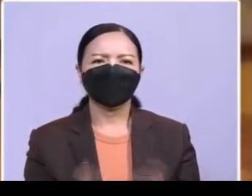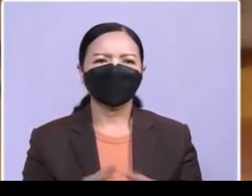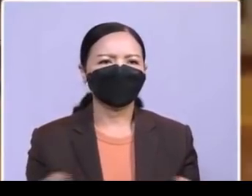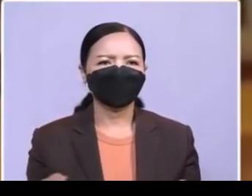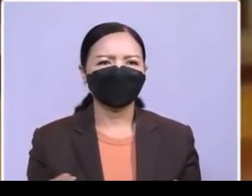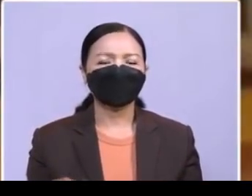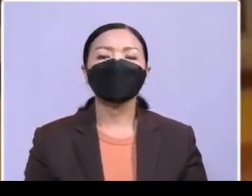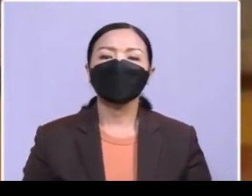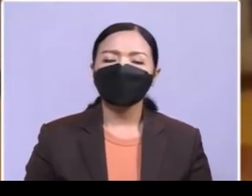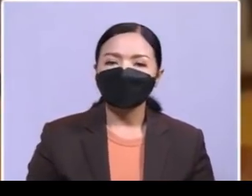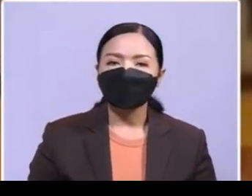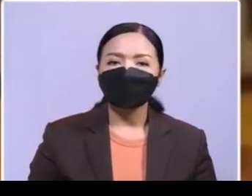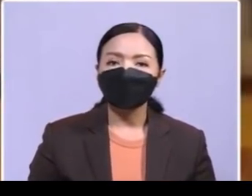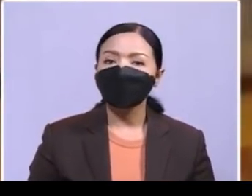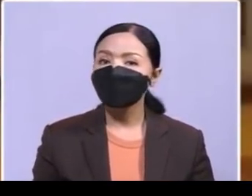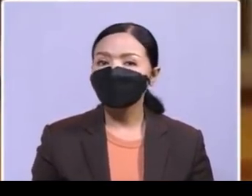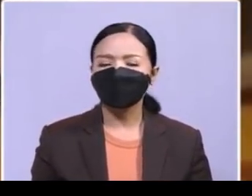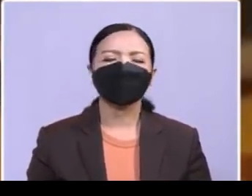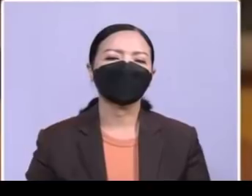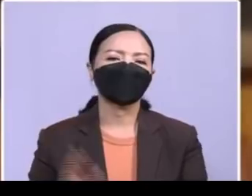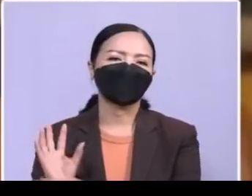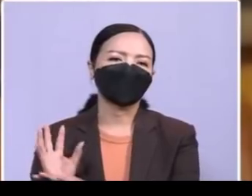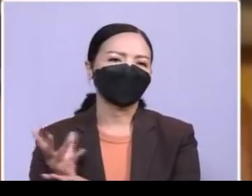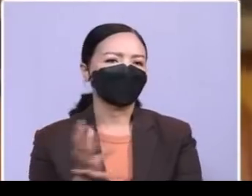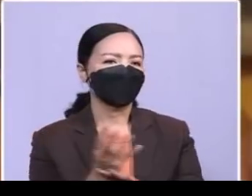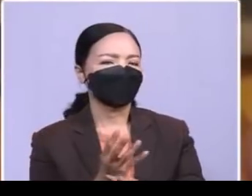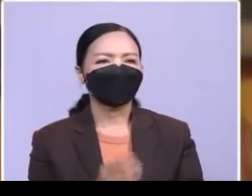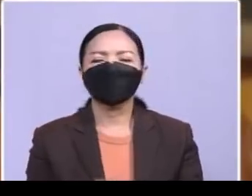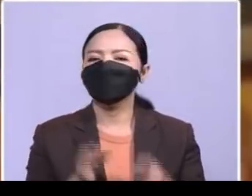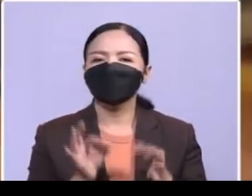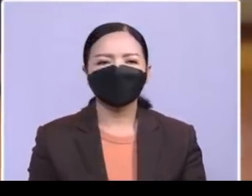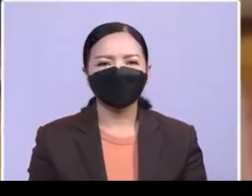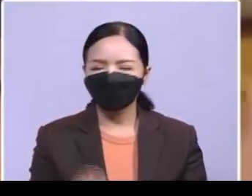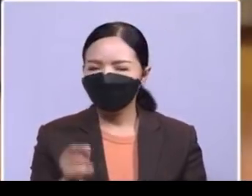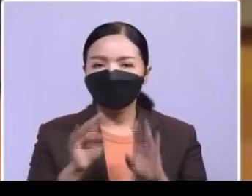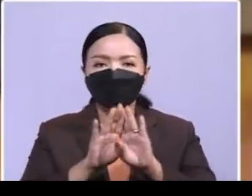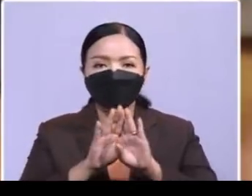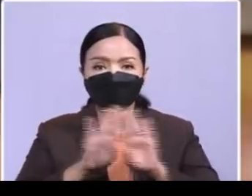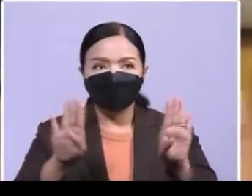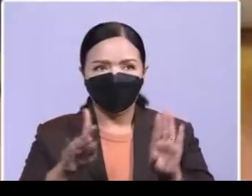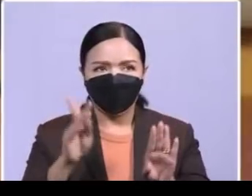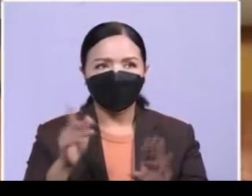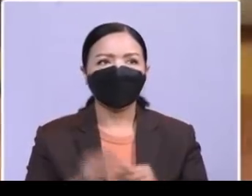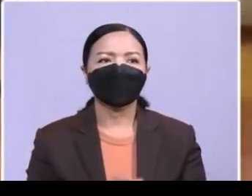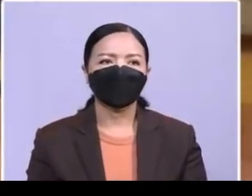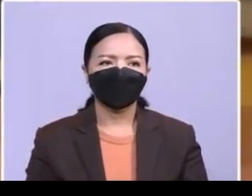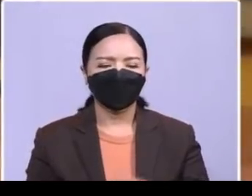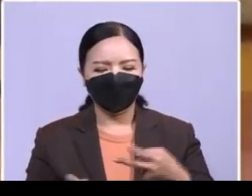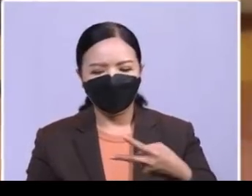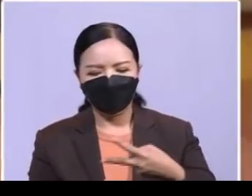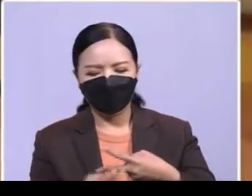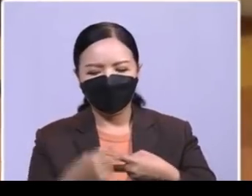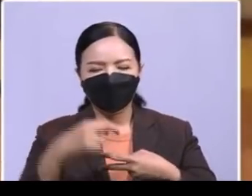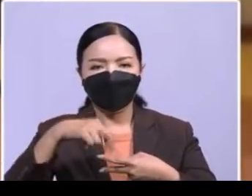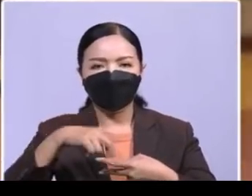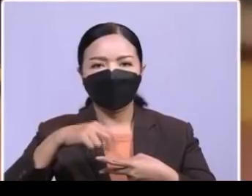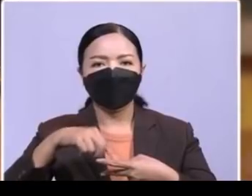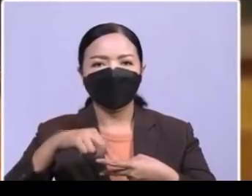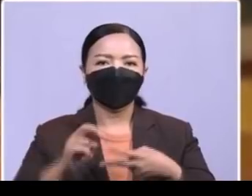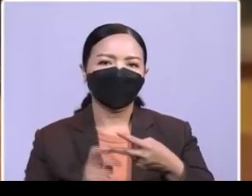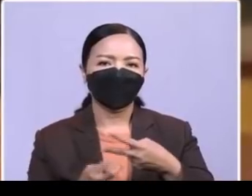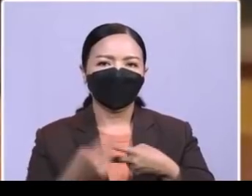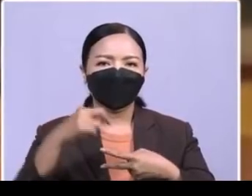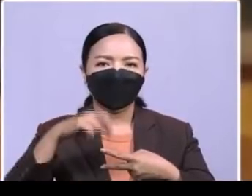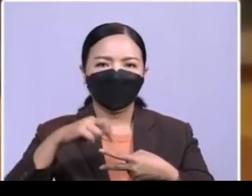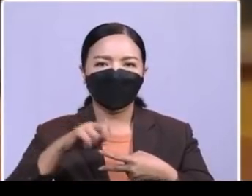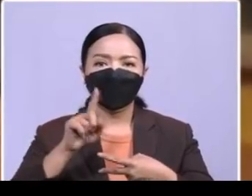เจ้าหน้าที่ว่ายังไงเมื่อมาถึงก็เลยตัดสินใจครับขอปีนขึ้นไปที่บริเวณชั้น2ของอา